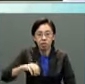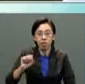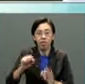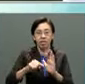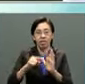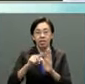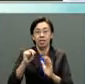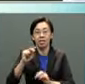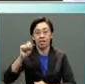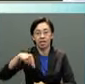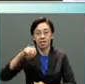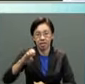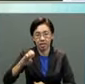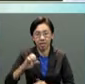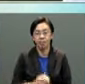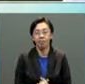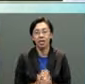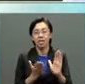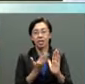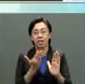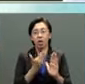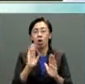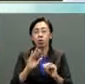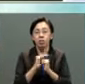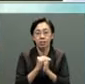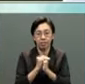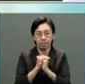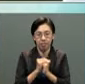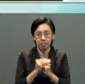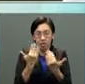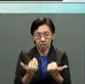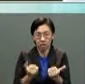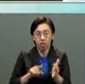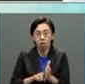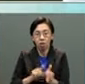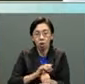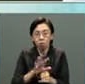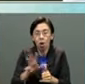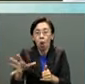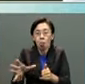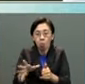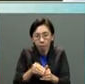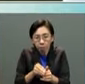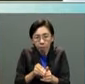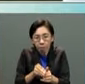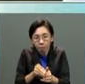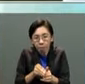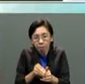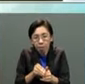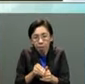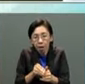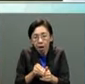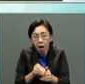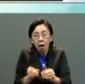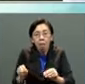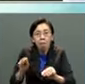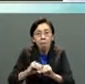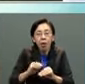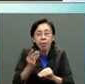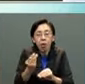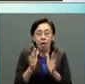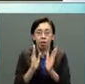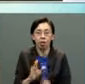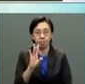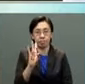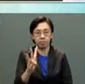นะครับทางตะวันตกเฉียงเหนือของจีนล่าสุดก็พบผู้ติดเชื้อไวรัสโควิด-19 รายใหม่เพิ่มขึ้นอีก